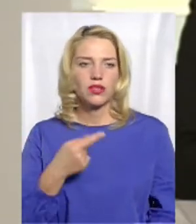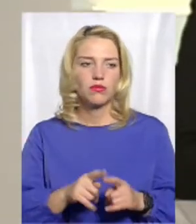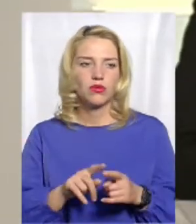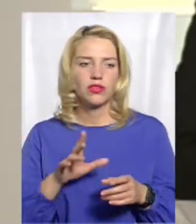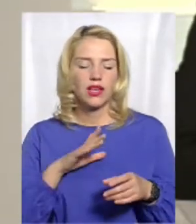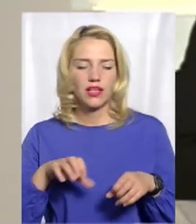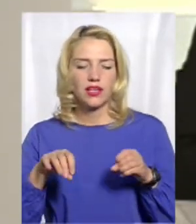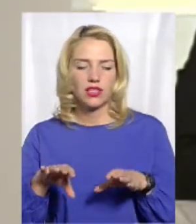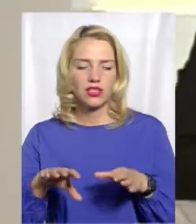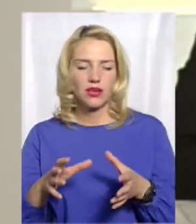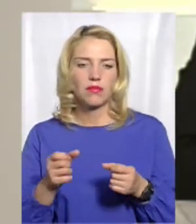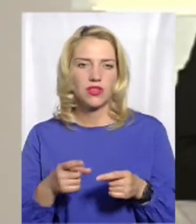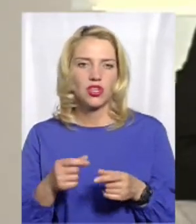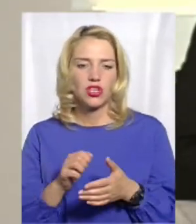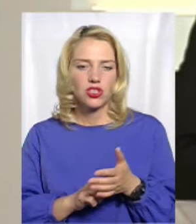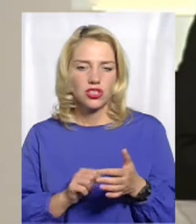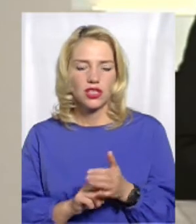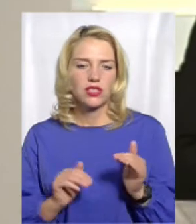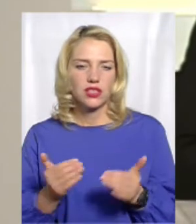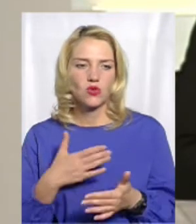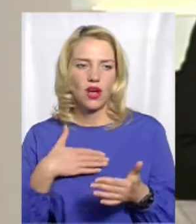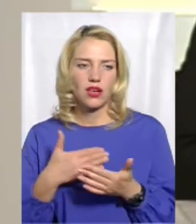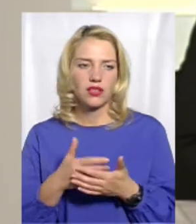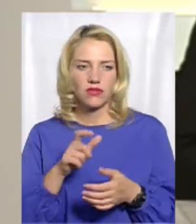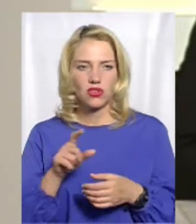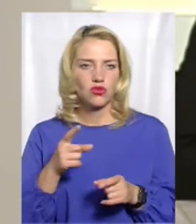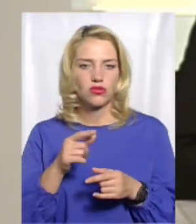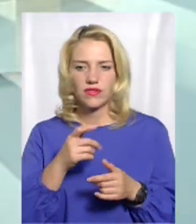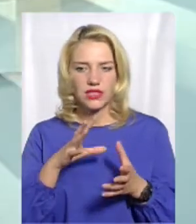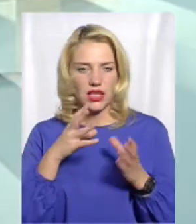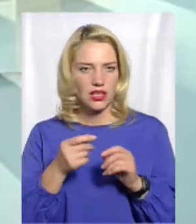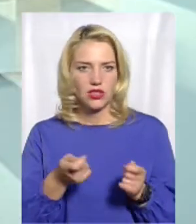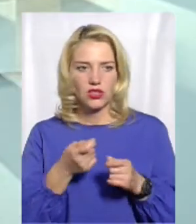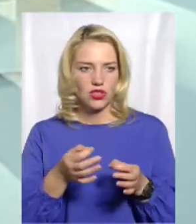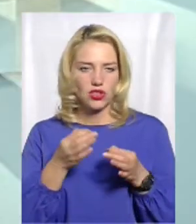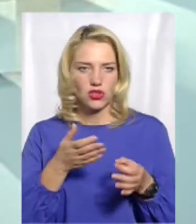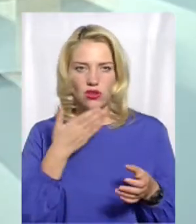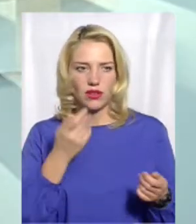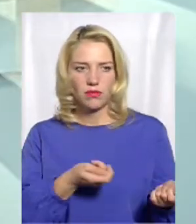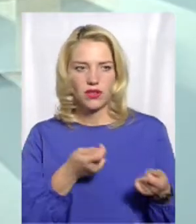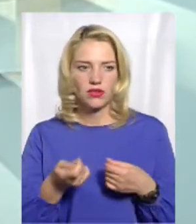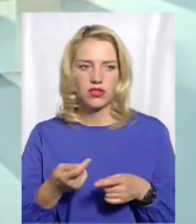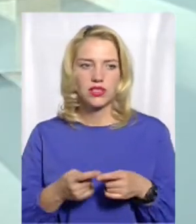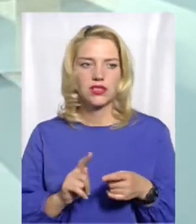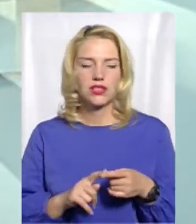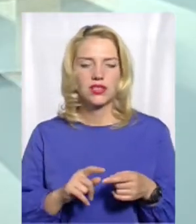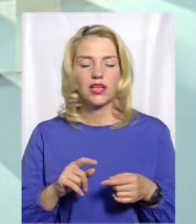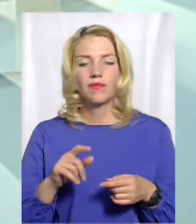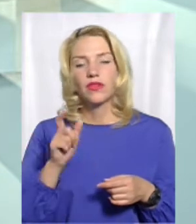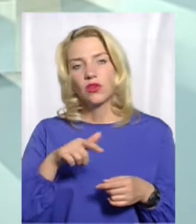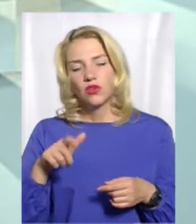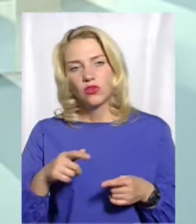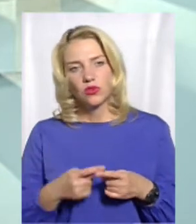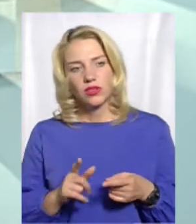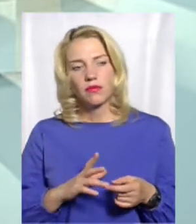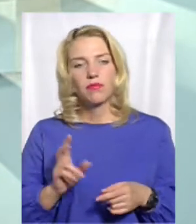таке рішення було прийнято через низьку активність жителів. Вони взагалі нічого не приносили, чи як? Ці мікрорайони, жителі цих